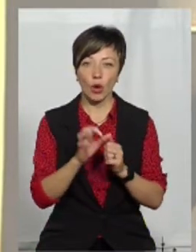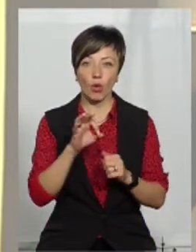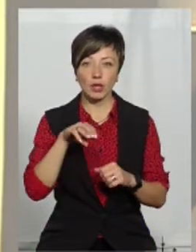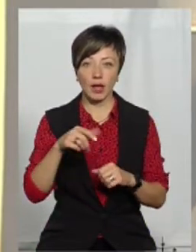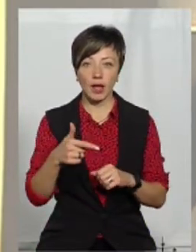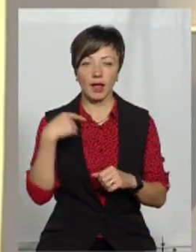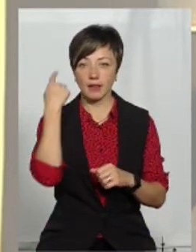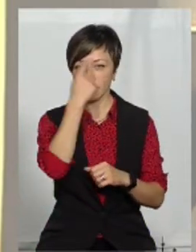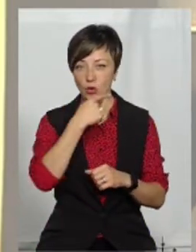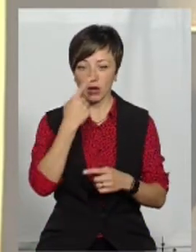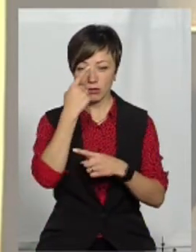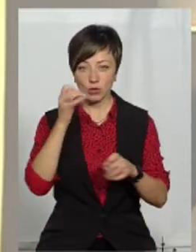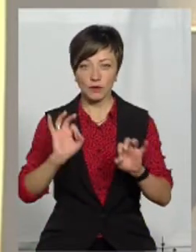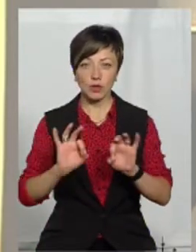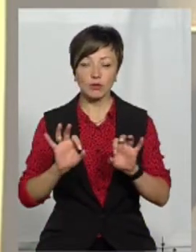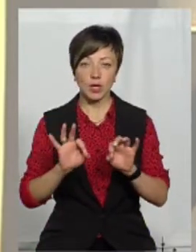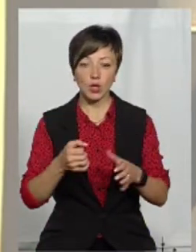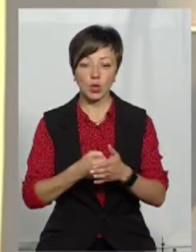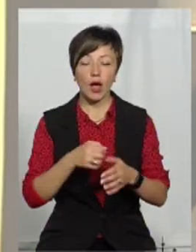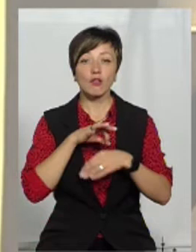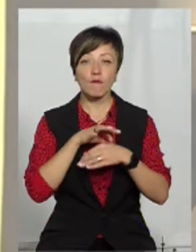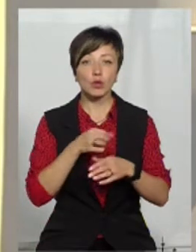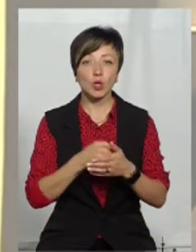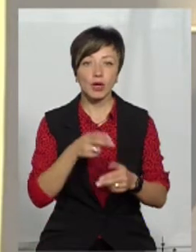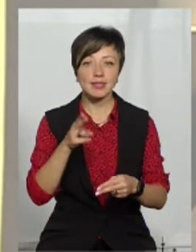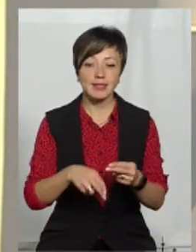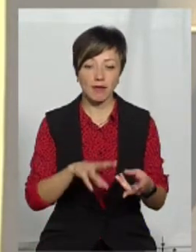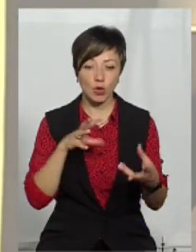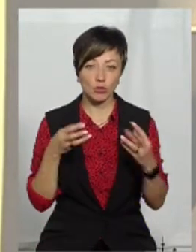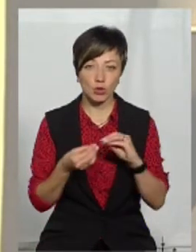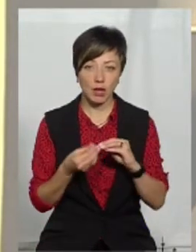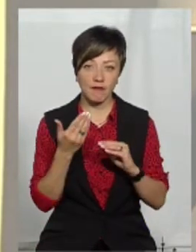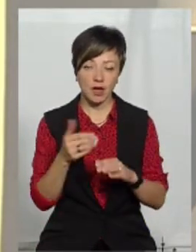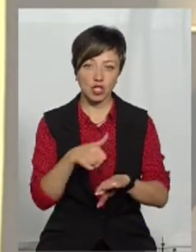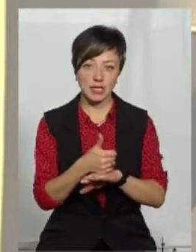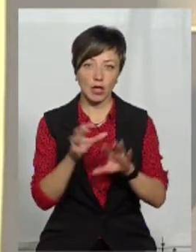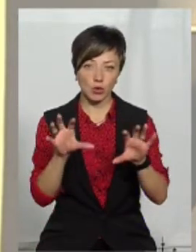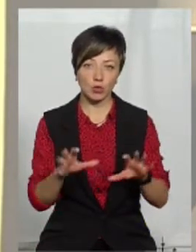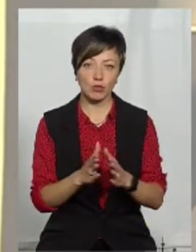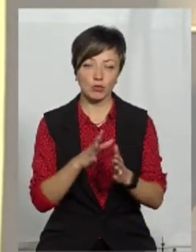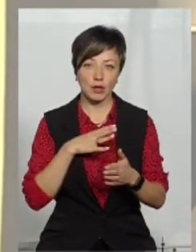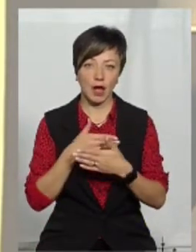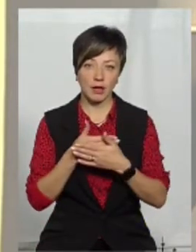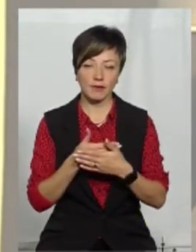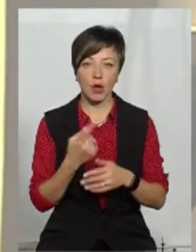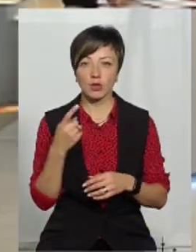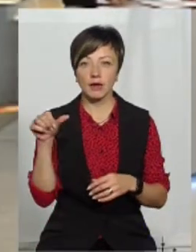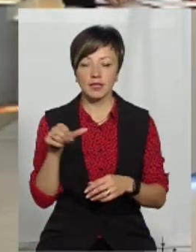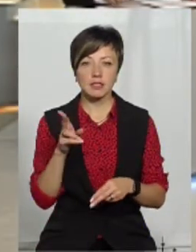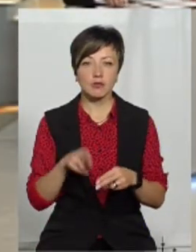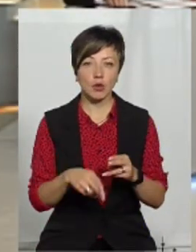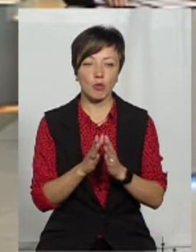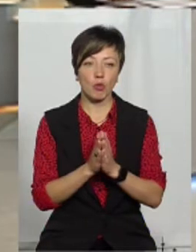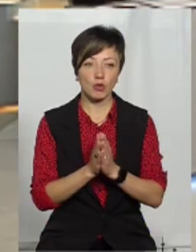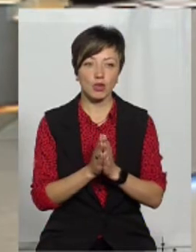ОТГ індивідуально, доводимо сам до кінцевого необхідного зразка ваш статут. Але просимо бути активними. Буквально хвилинка до